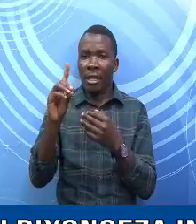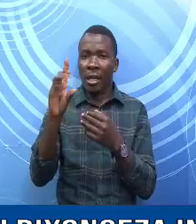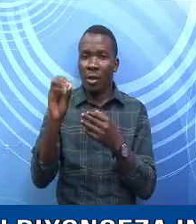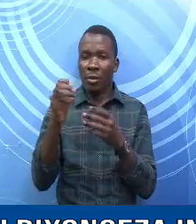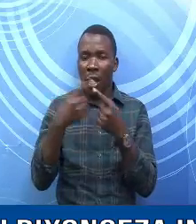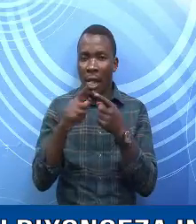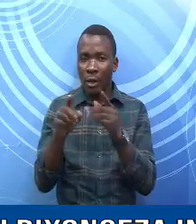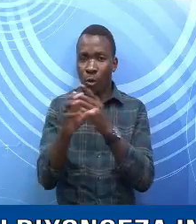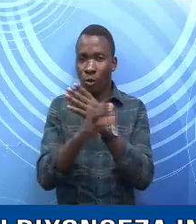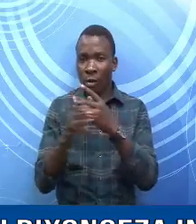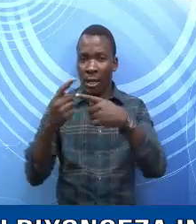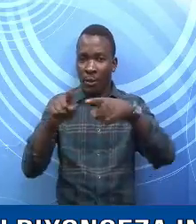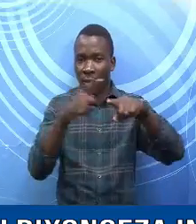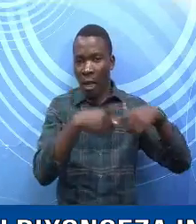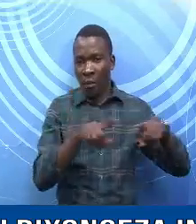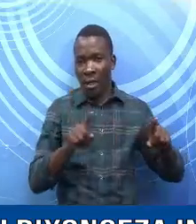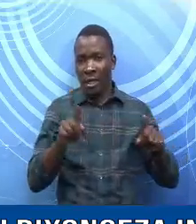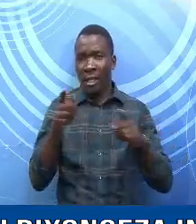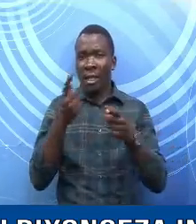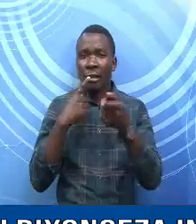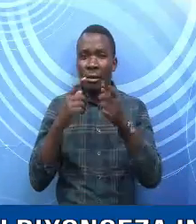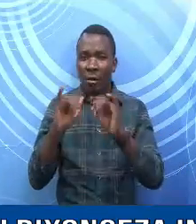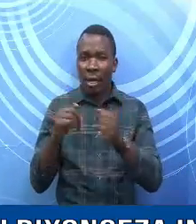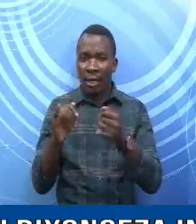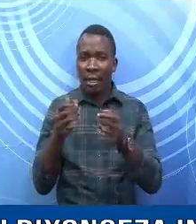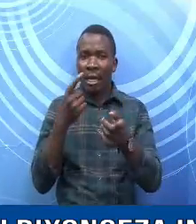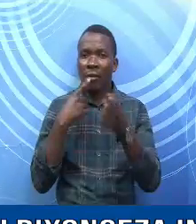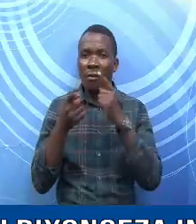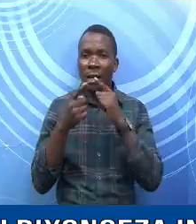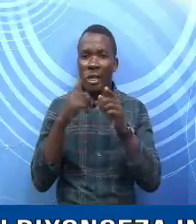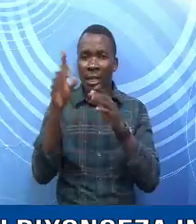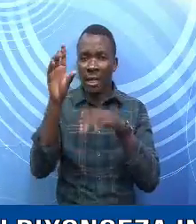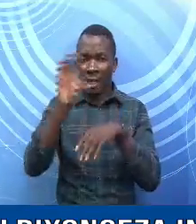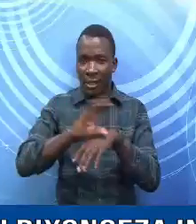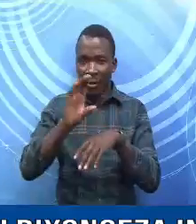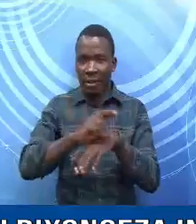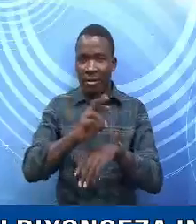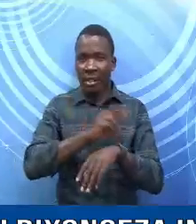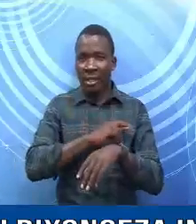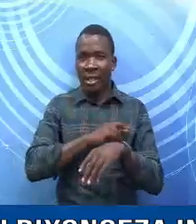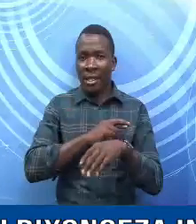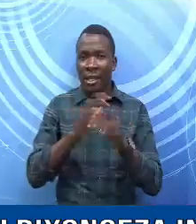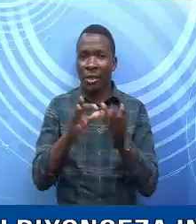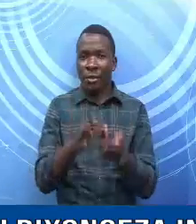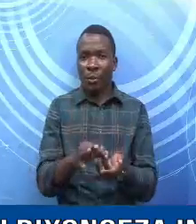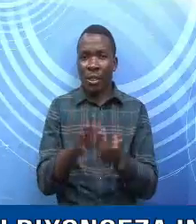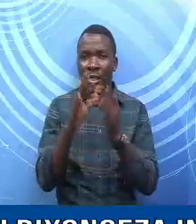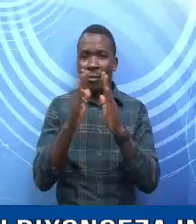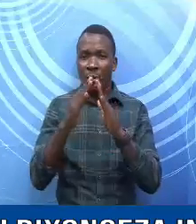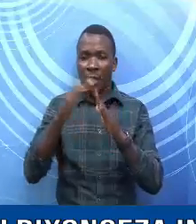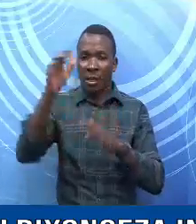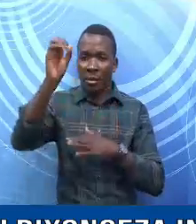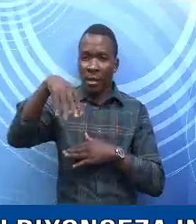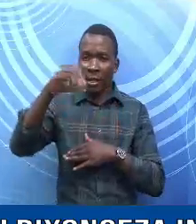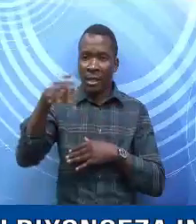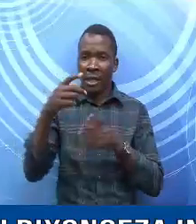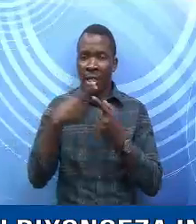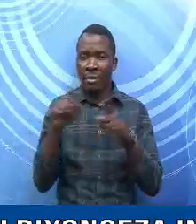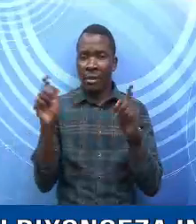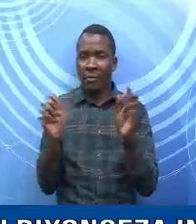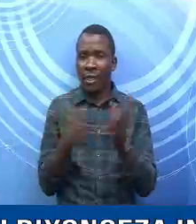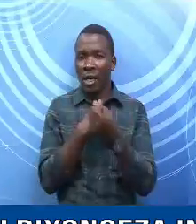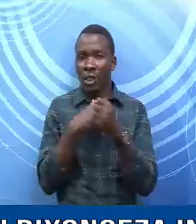tandukanye. Twagerageje kuvugana n'itorero ry'abadivantiste mu munsi wa karindwi by'umwihariko mu mujyi wa Kigali, ariko ntibyadukundiye kugira